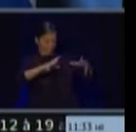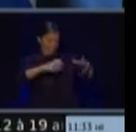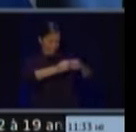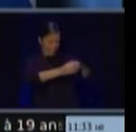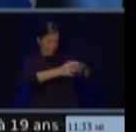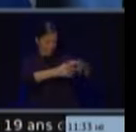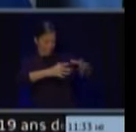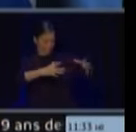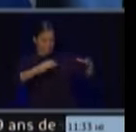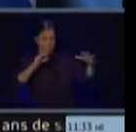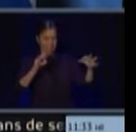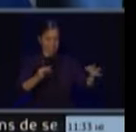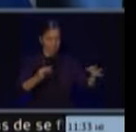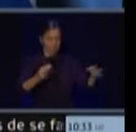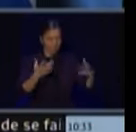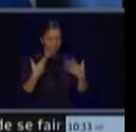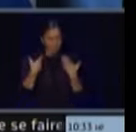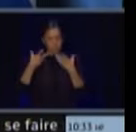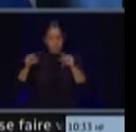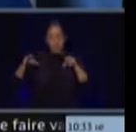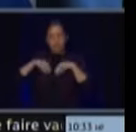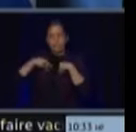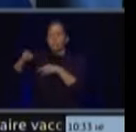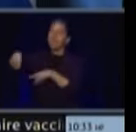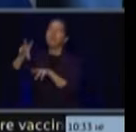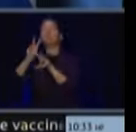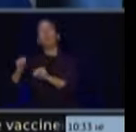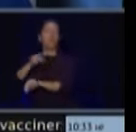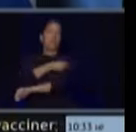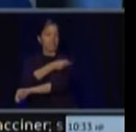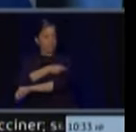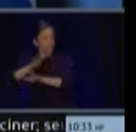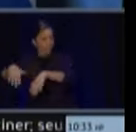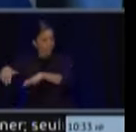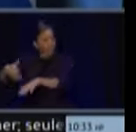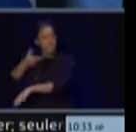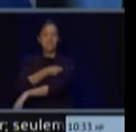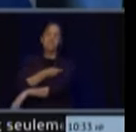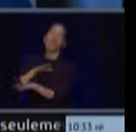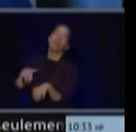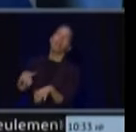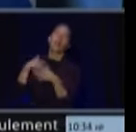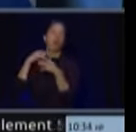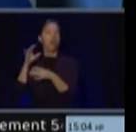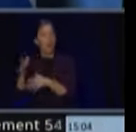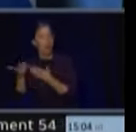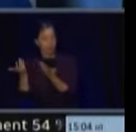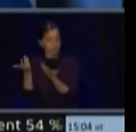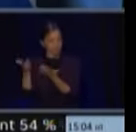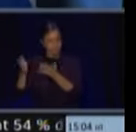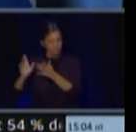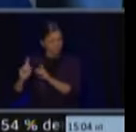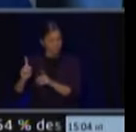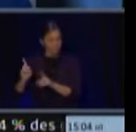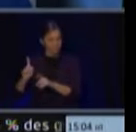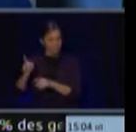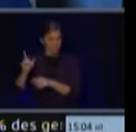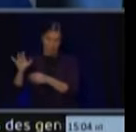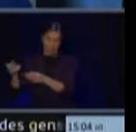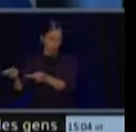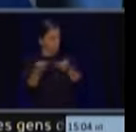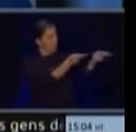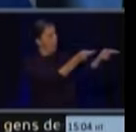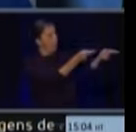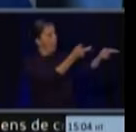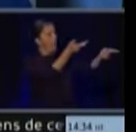on n'acceptera pas que les non-vaccinés vont empêcher ceux qui se sont vaccinés d'avoir une certaine normalité.